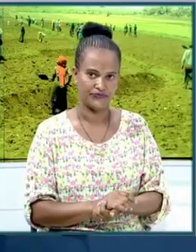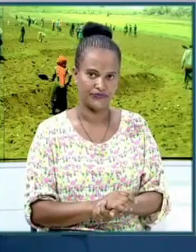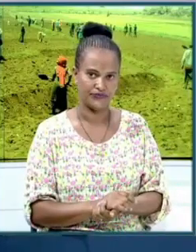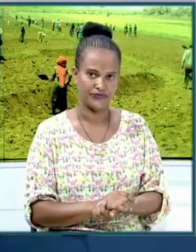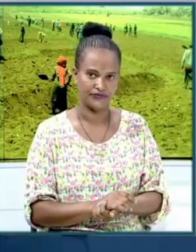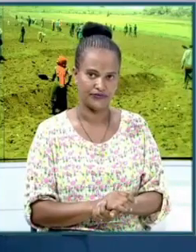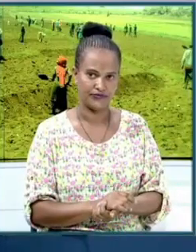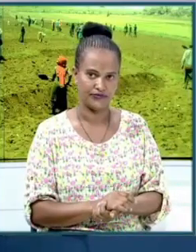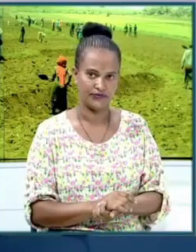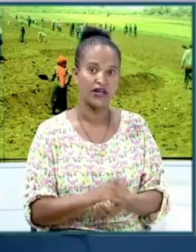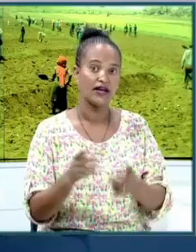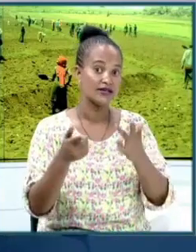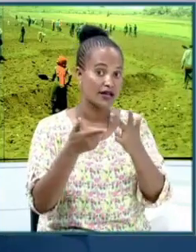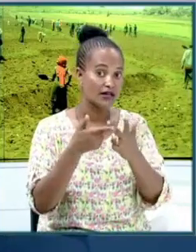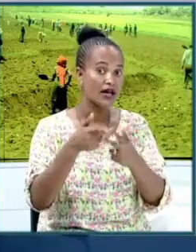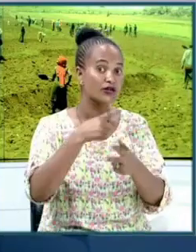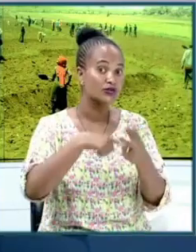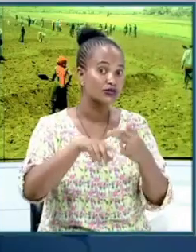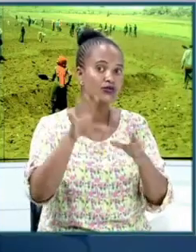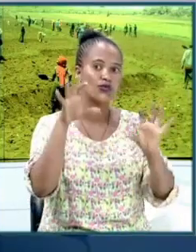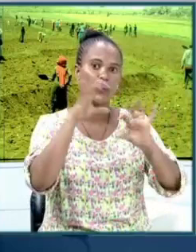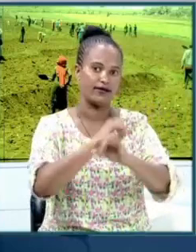سال سايزور تبهال ودي أهذا